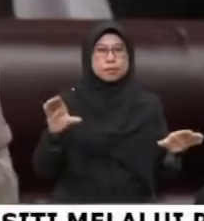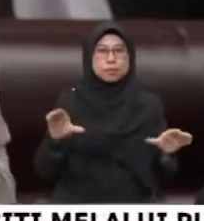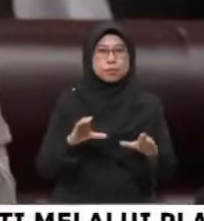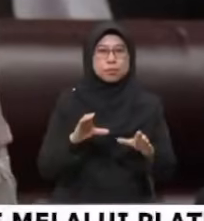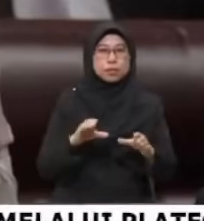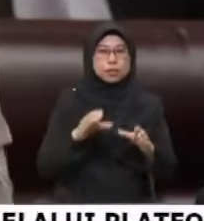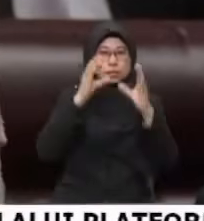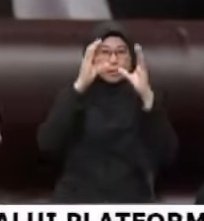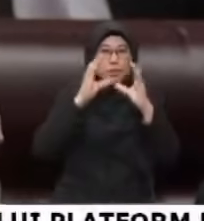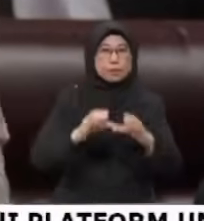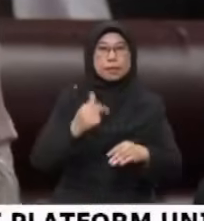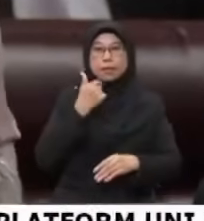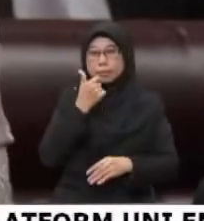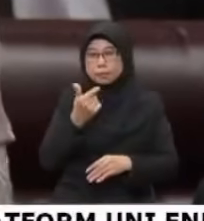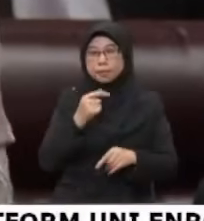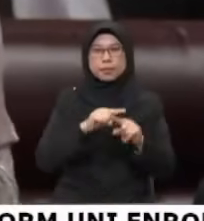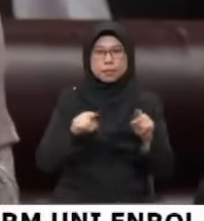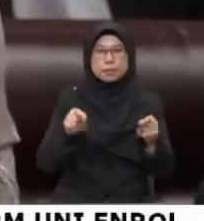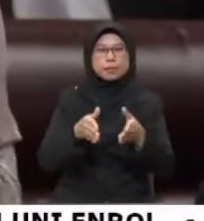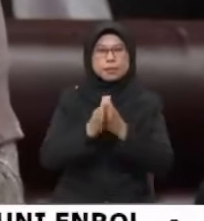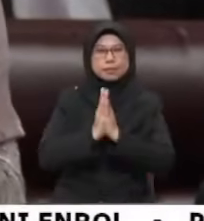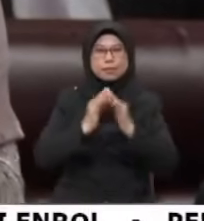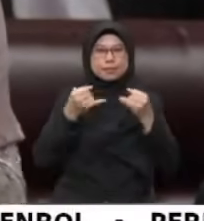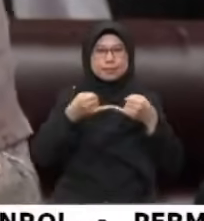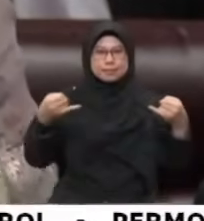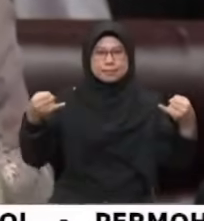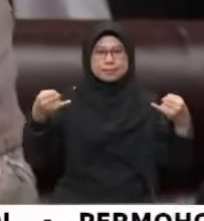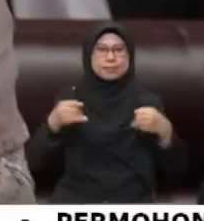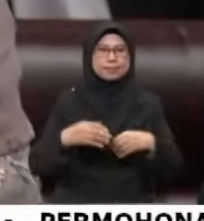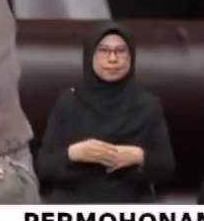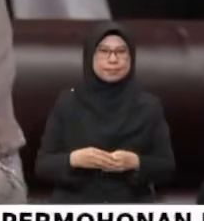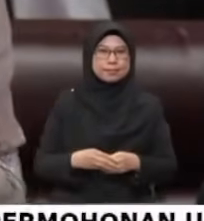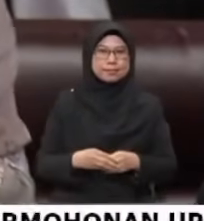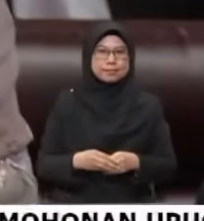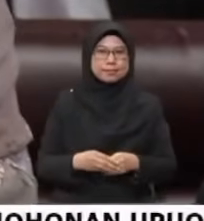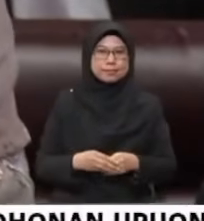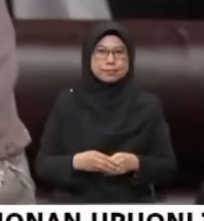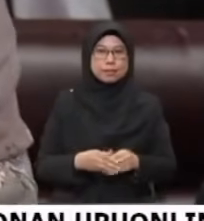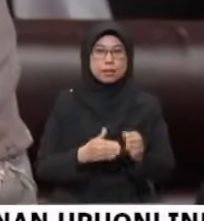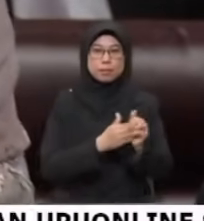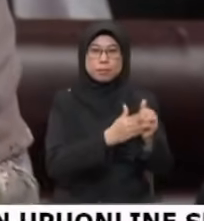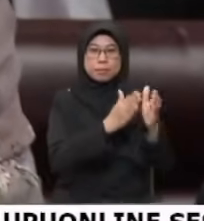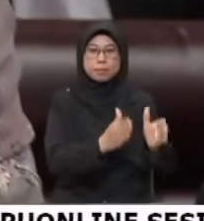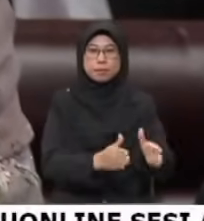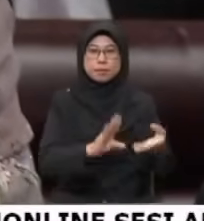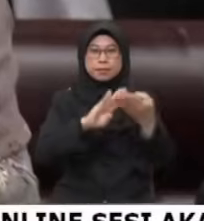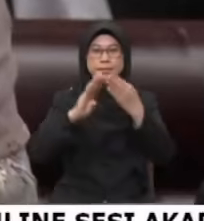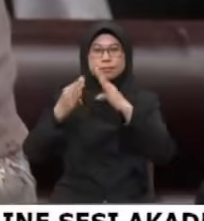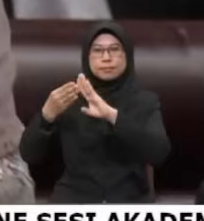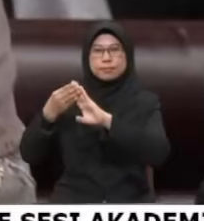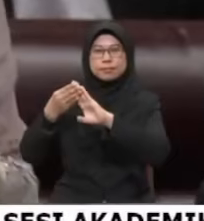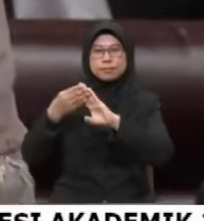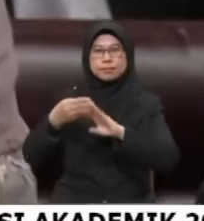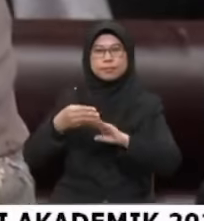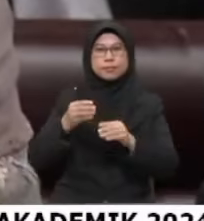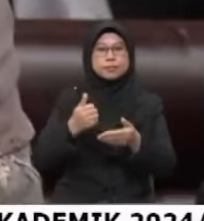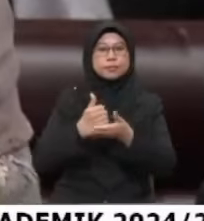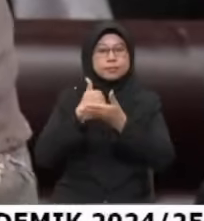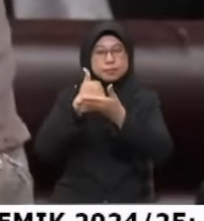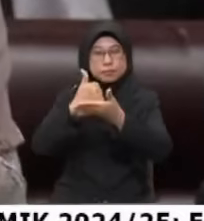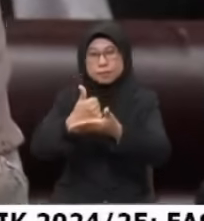konvensional kita juga ada permohonan online dan pemimpin komuniti digalakkan untuk